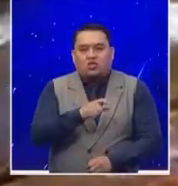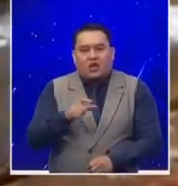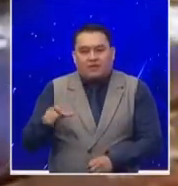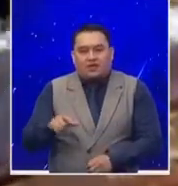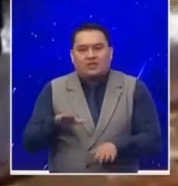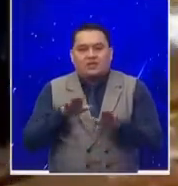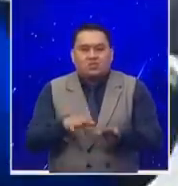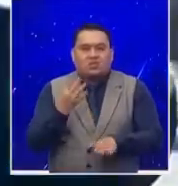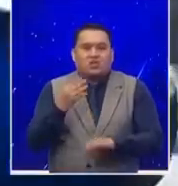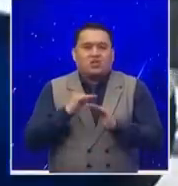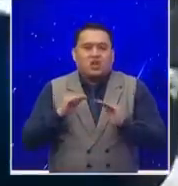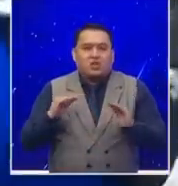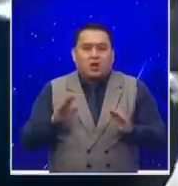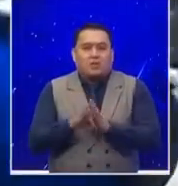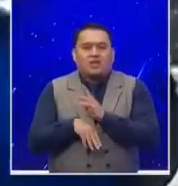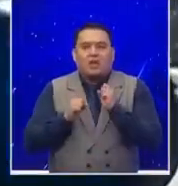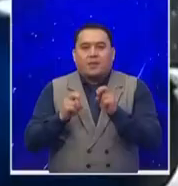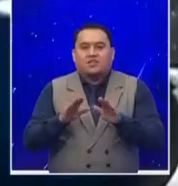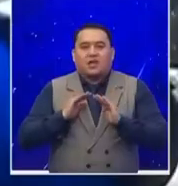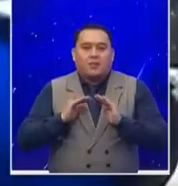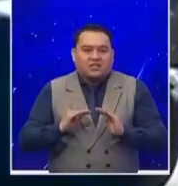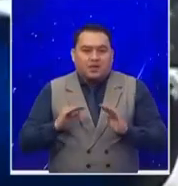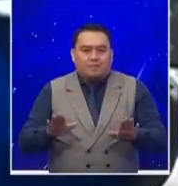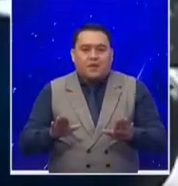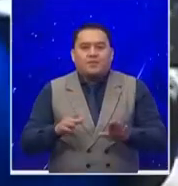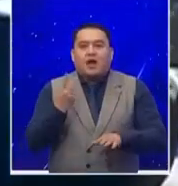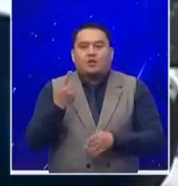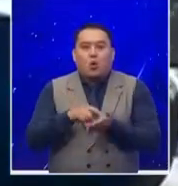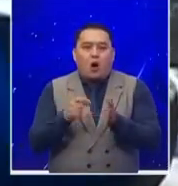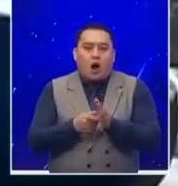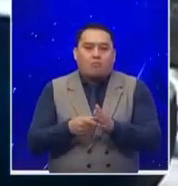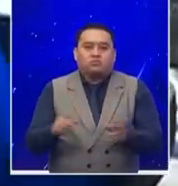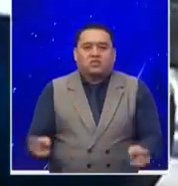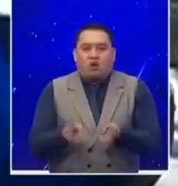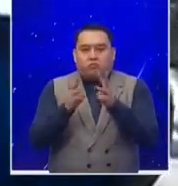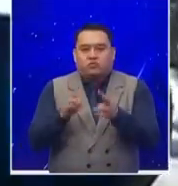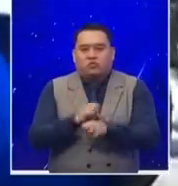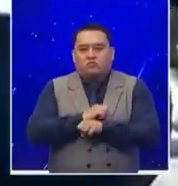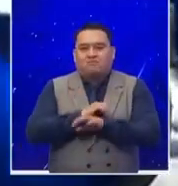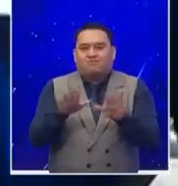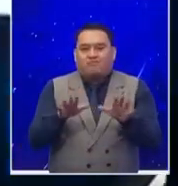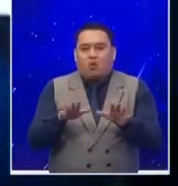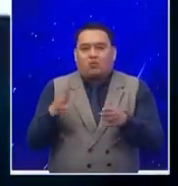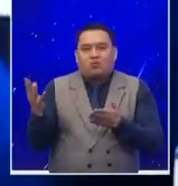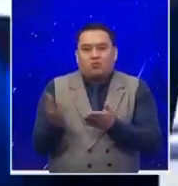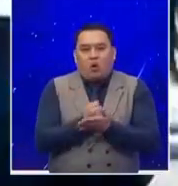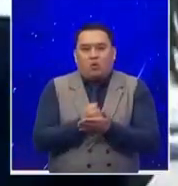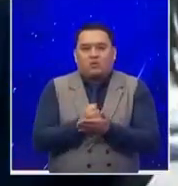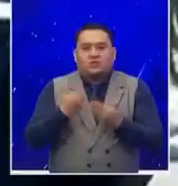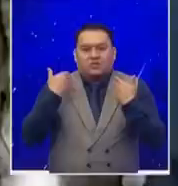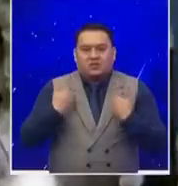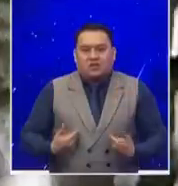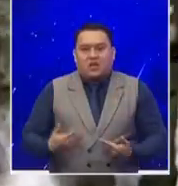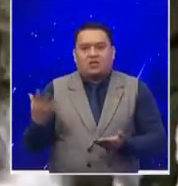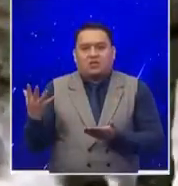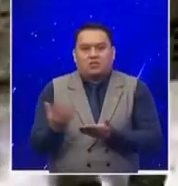человек, в том числе четверых детей, в безопасное место. В однокомнатной квартире, охваченной дымом и пламенем, огнеборцы обнаружили обгоревшее тело